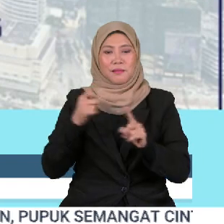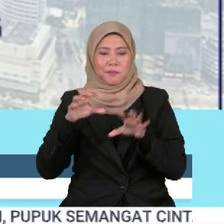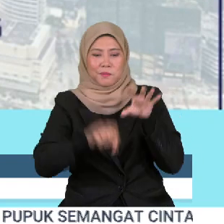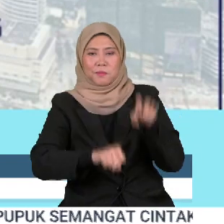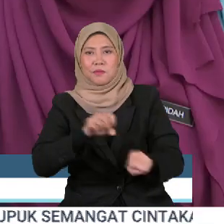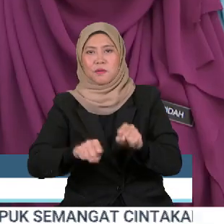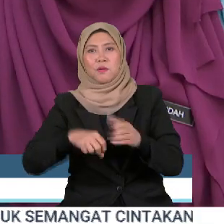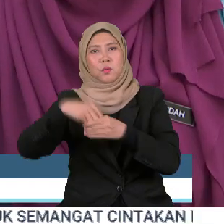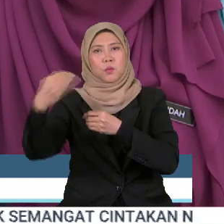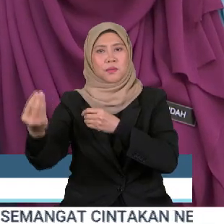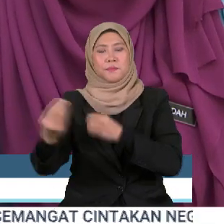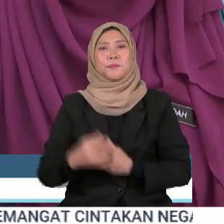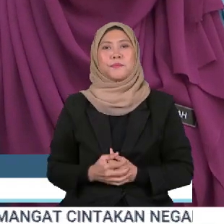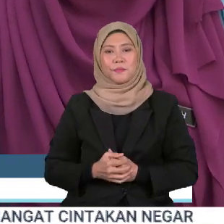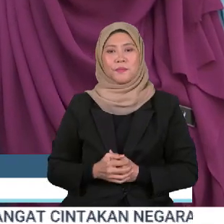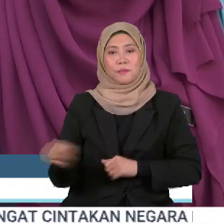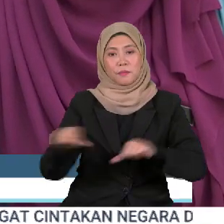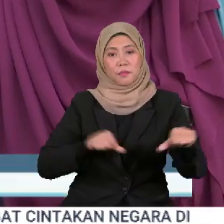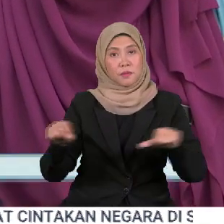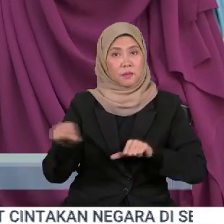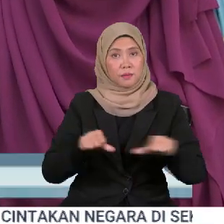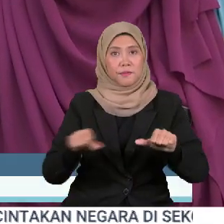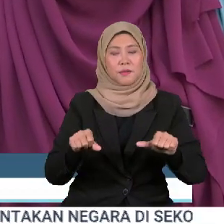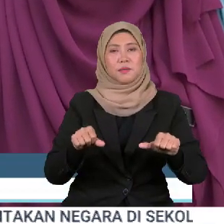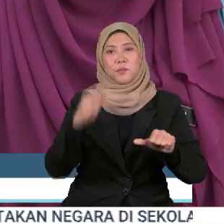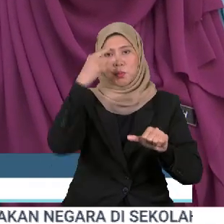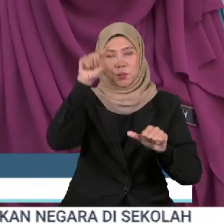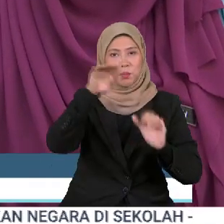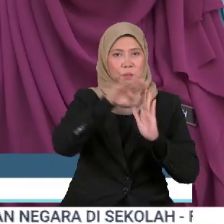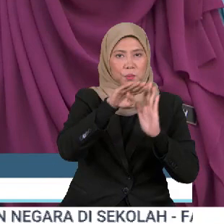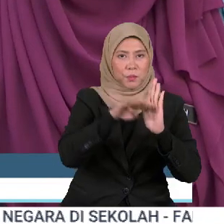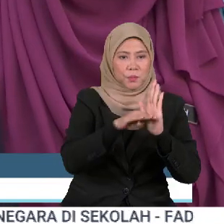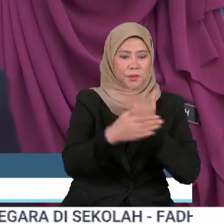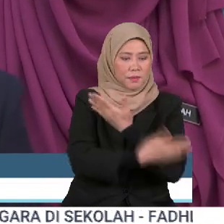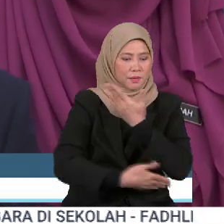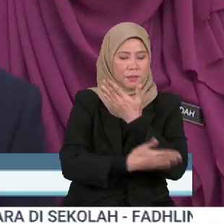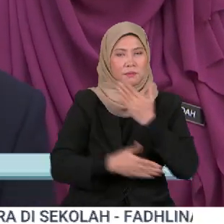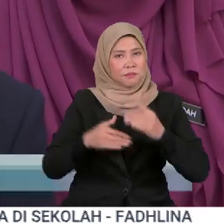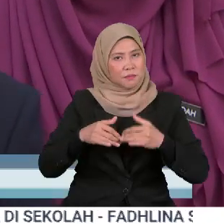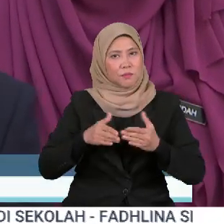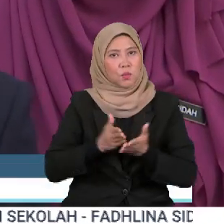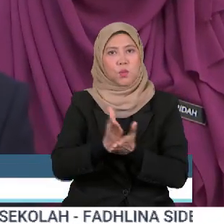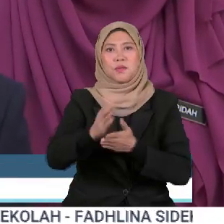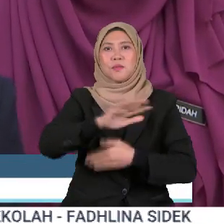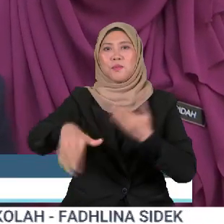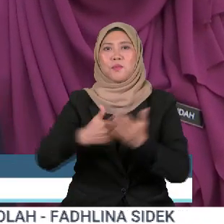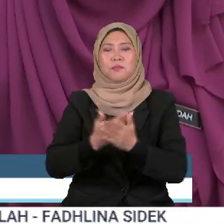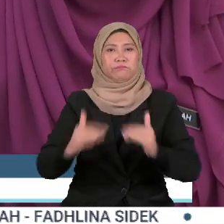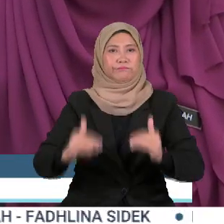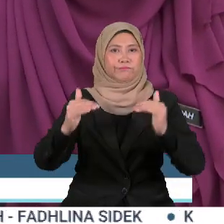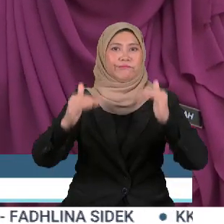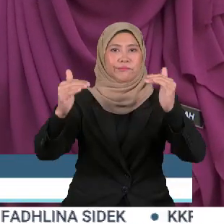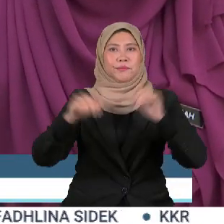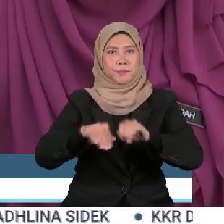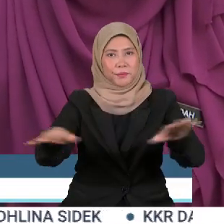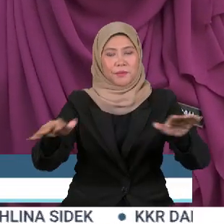luar. Untuk aktiviti eksplorasi rukun negara ini diteruskan di semua peringkat, ya. Dan sekarang kita